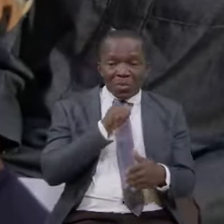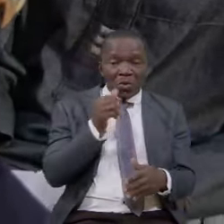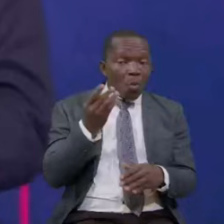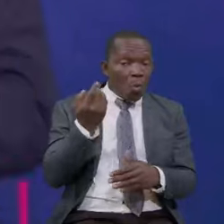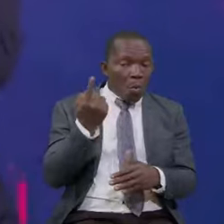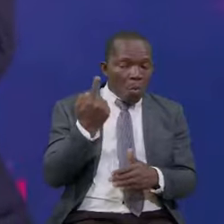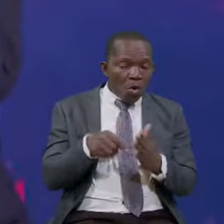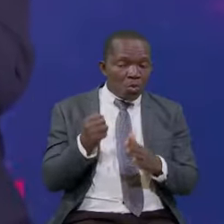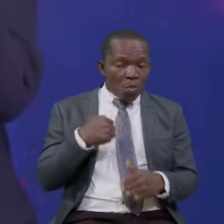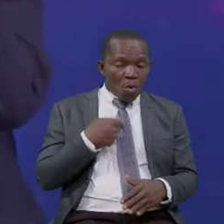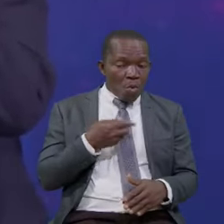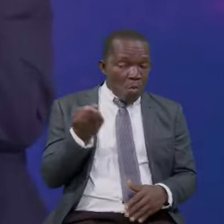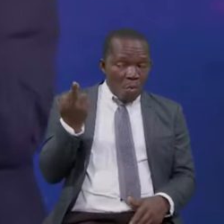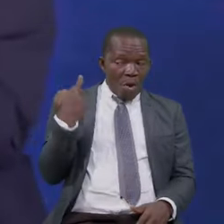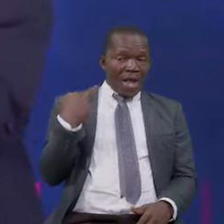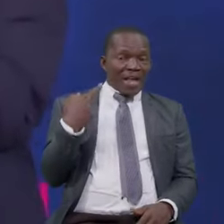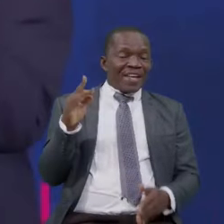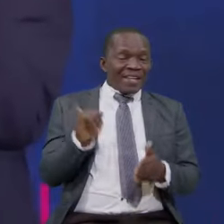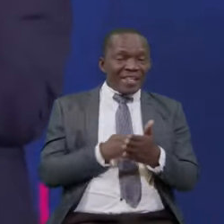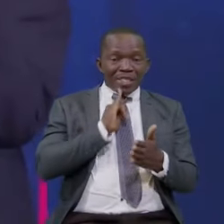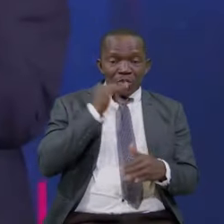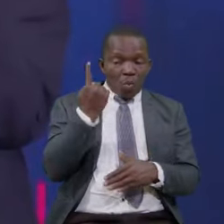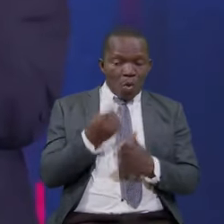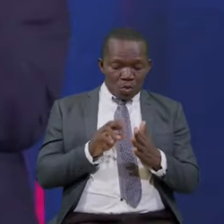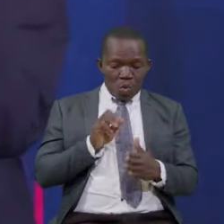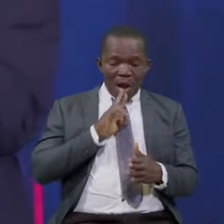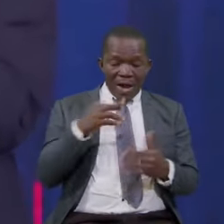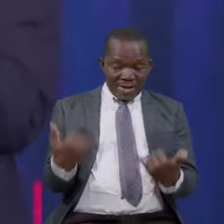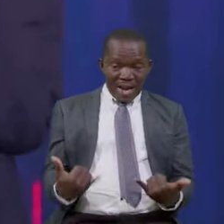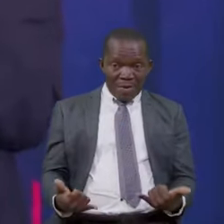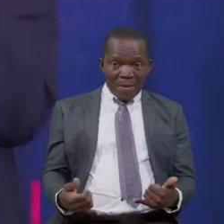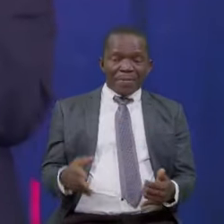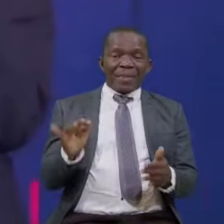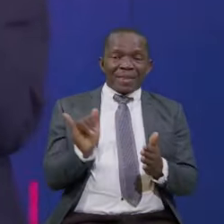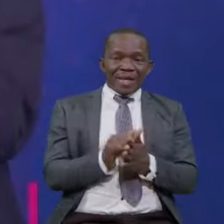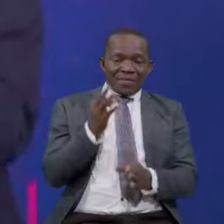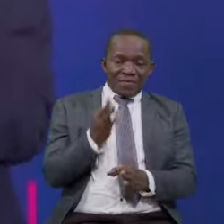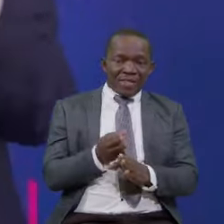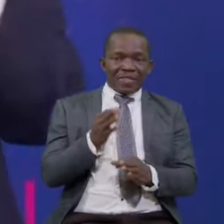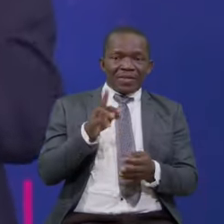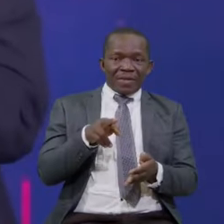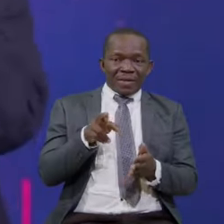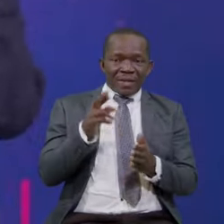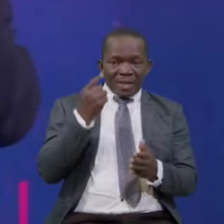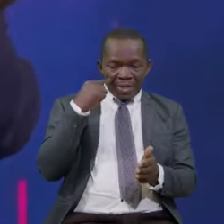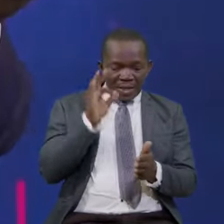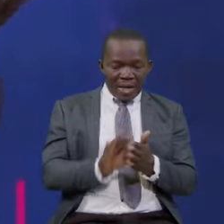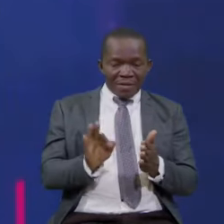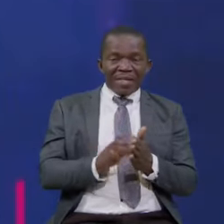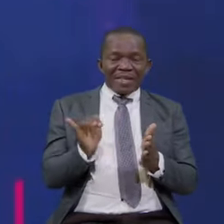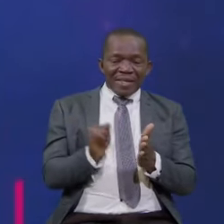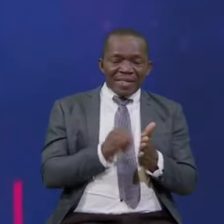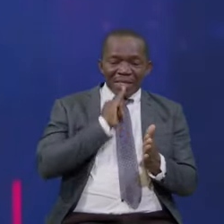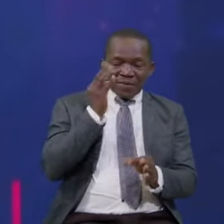par la foi aujourd'hui et c'est la foi qui va balayer le passé effacer la culpabilité effacer la